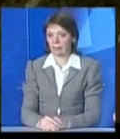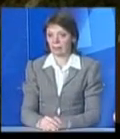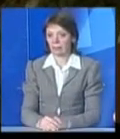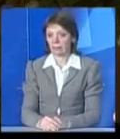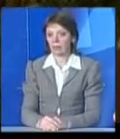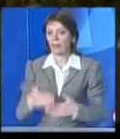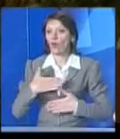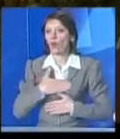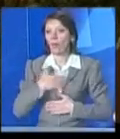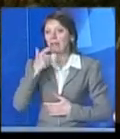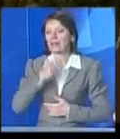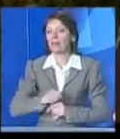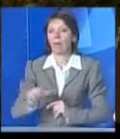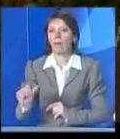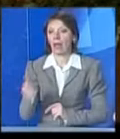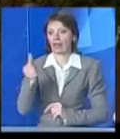Любити себе перше.